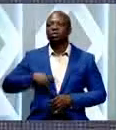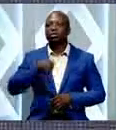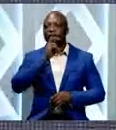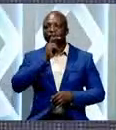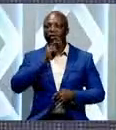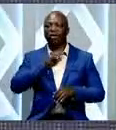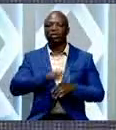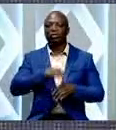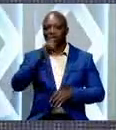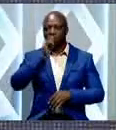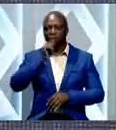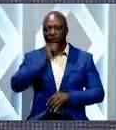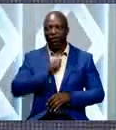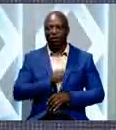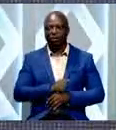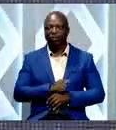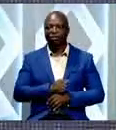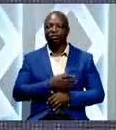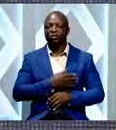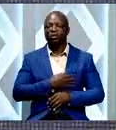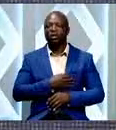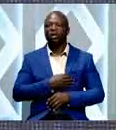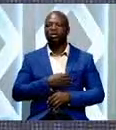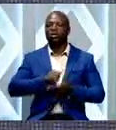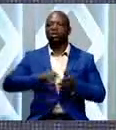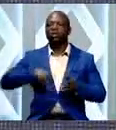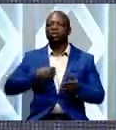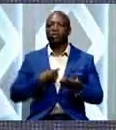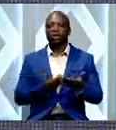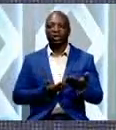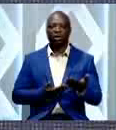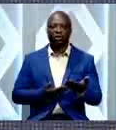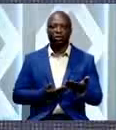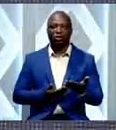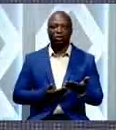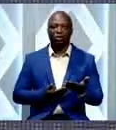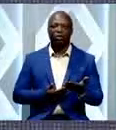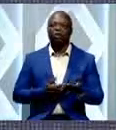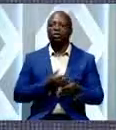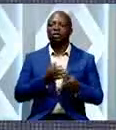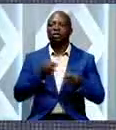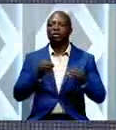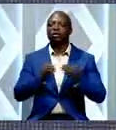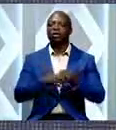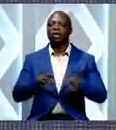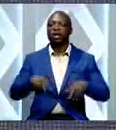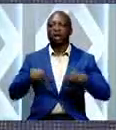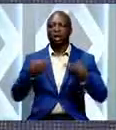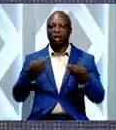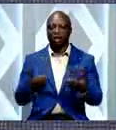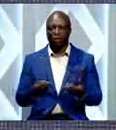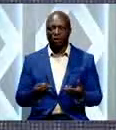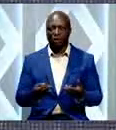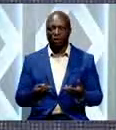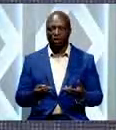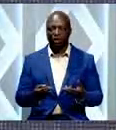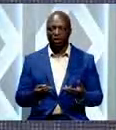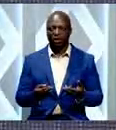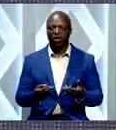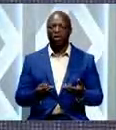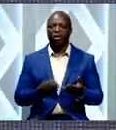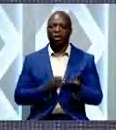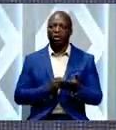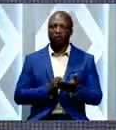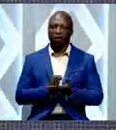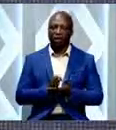le privé. Et nous, ce que nous attendons, c'est non seulement la rentabilité, la